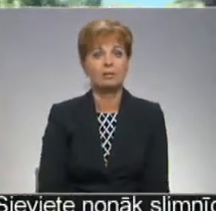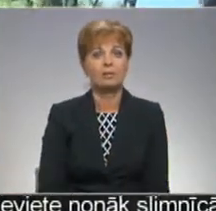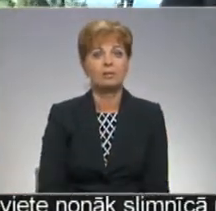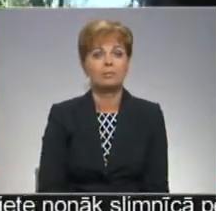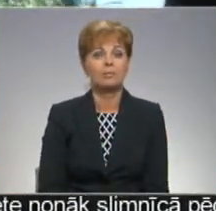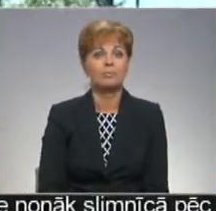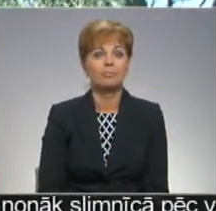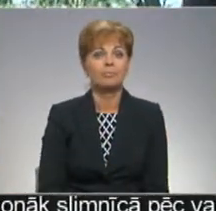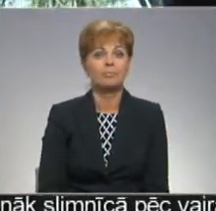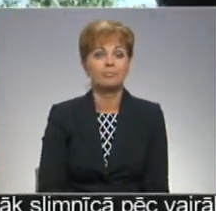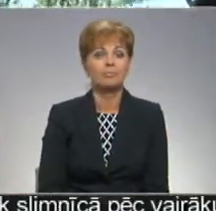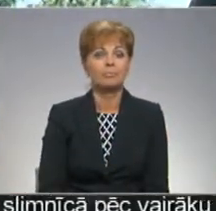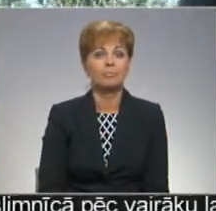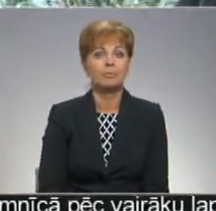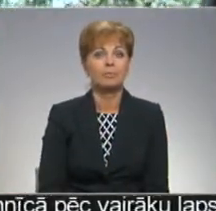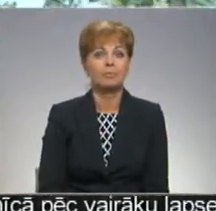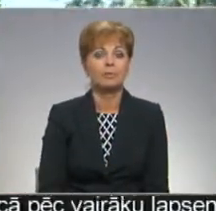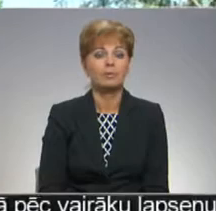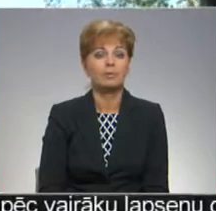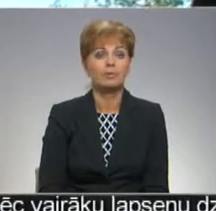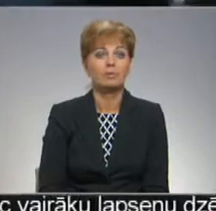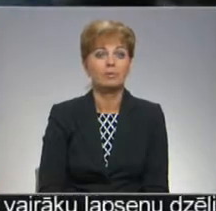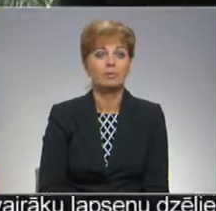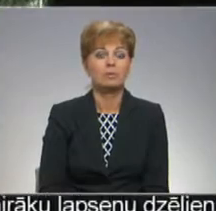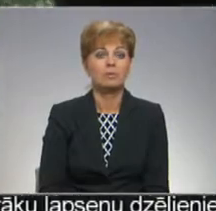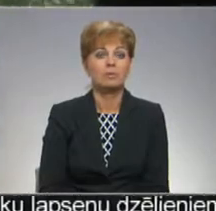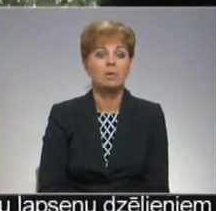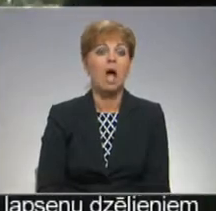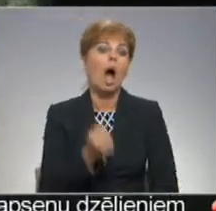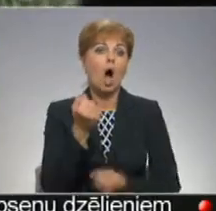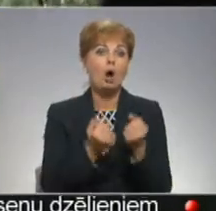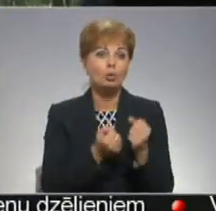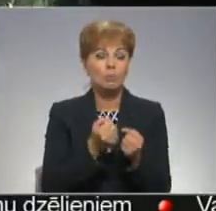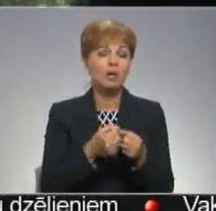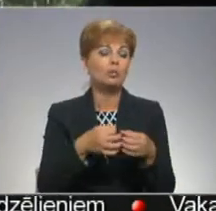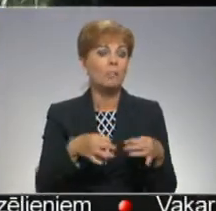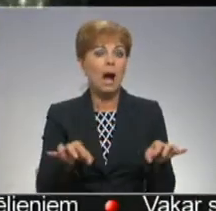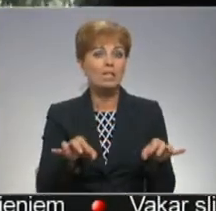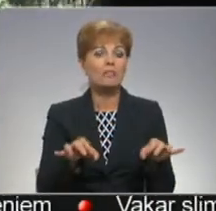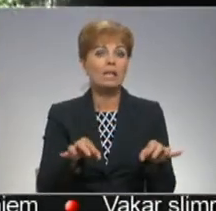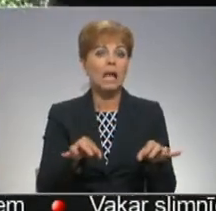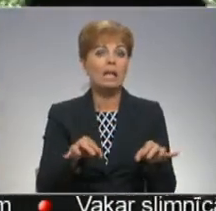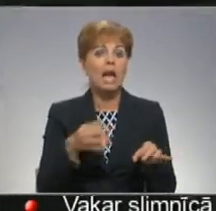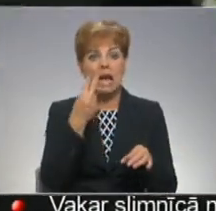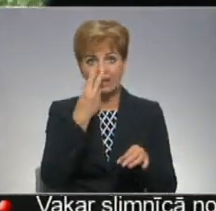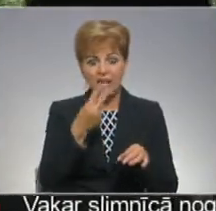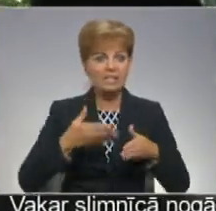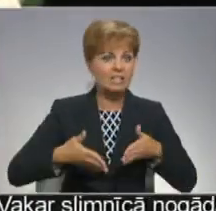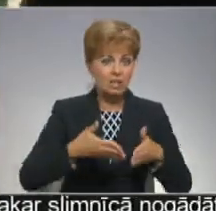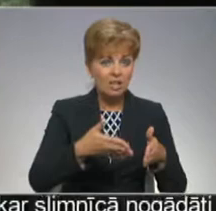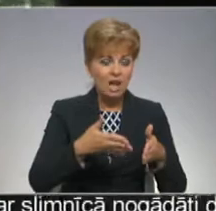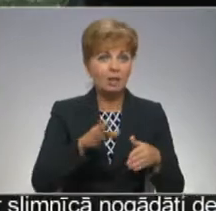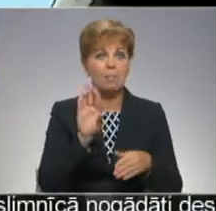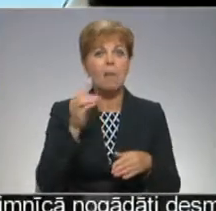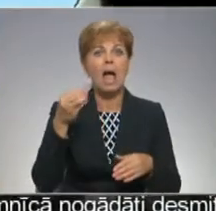Jā, un tas, ka te divas pēdas ir iebrauktas gadiem, nenozīmē, ka tas ir ceļš. Automašīna patvaļīgi izbraukātās sliedes aizved līdz pašai